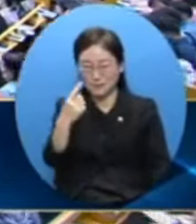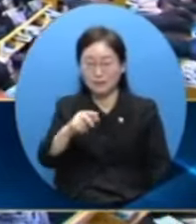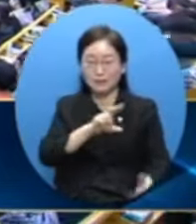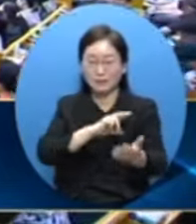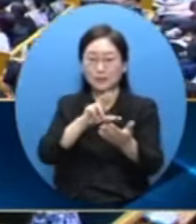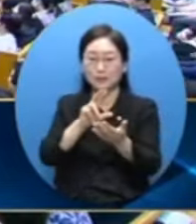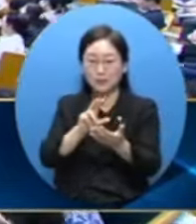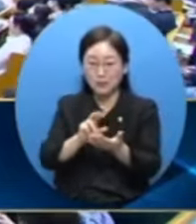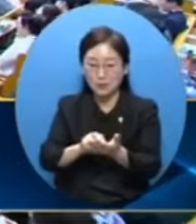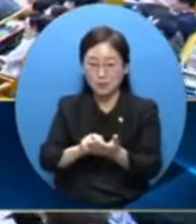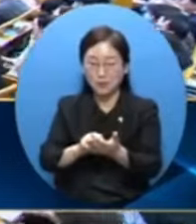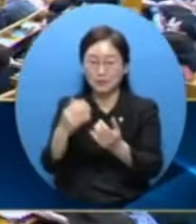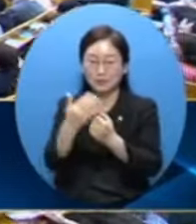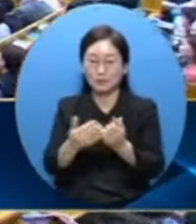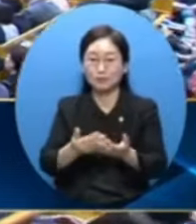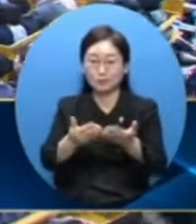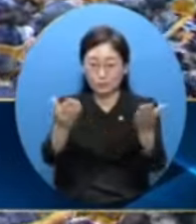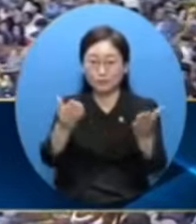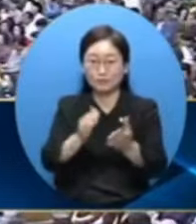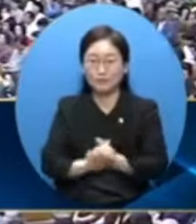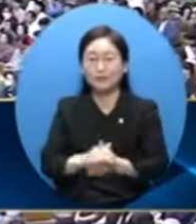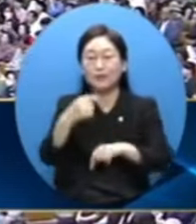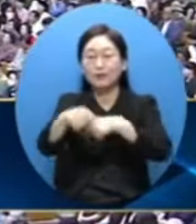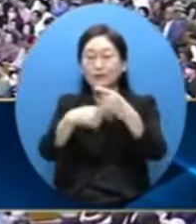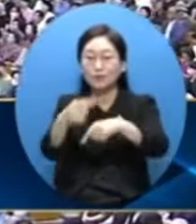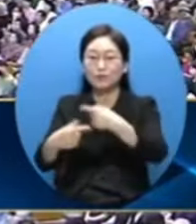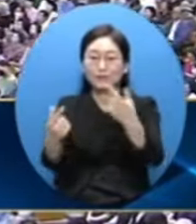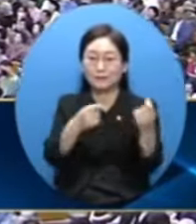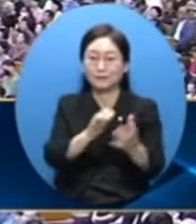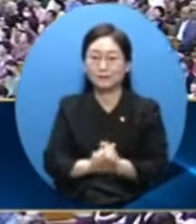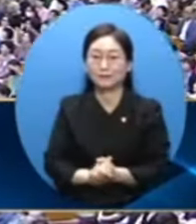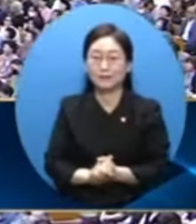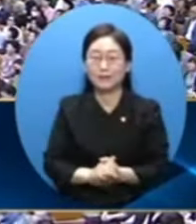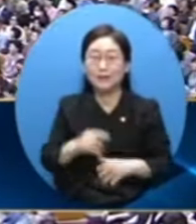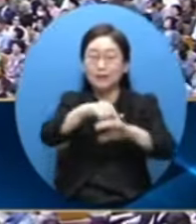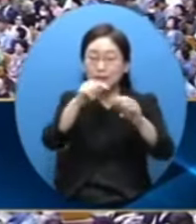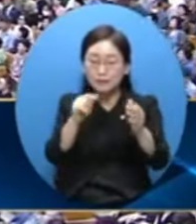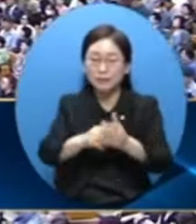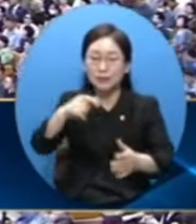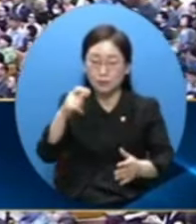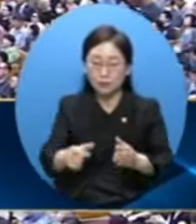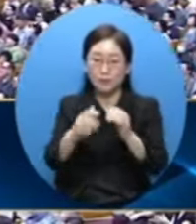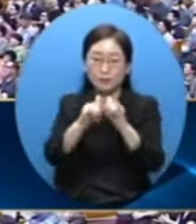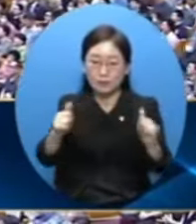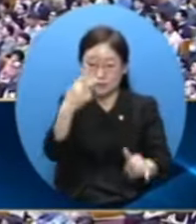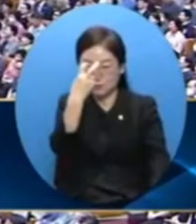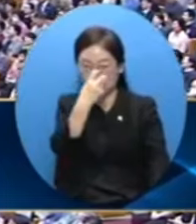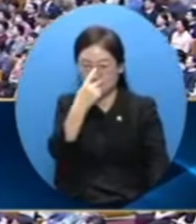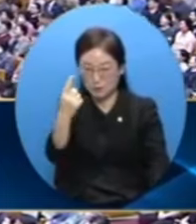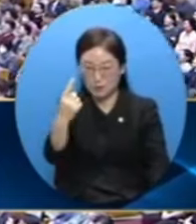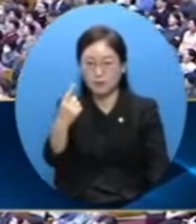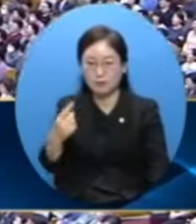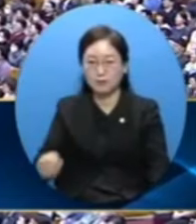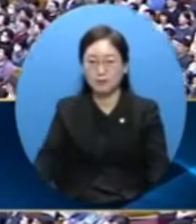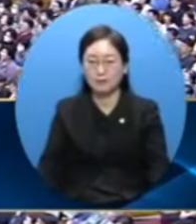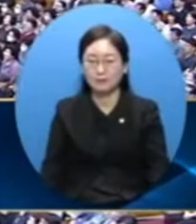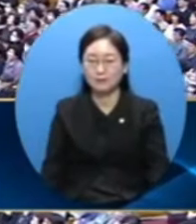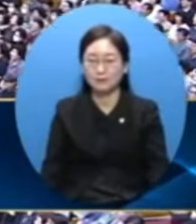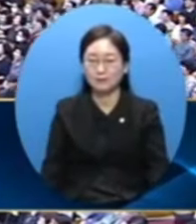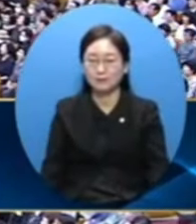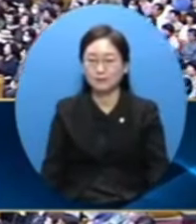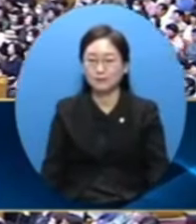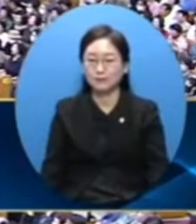제목으로 말씀의 은혜를 나누기 원합니다 제목을 한번 크게 따라해 주시기 바랍니다 심지가 견관 자를 지키시리니 심지가